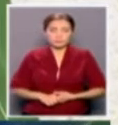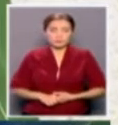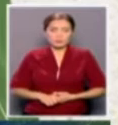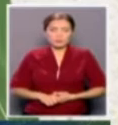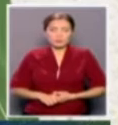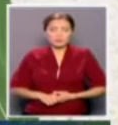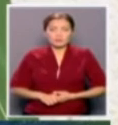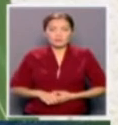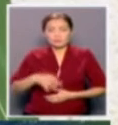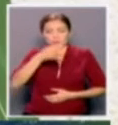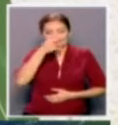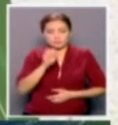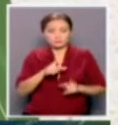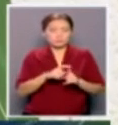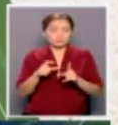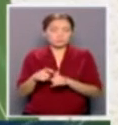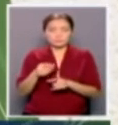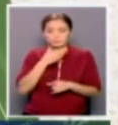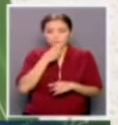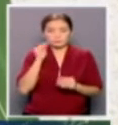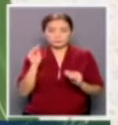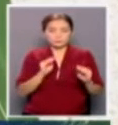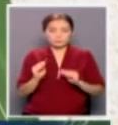биік тапқырлыққа, үлкен шабытқа жетелейтін